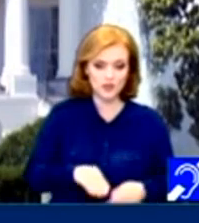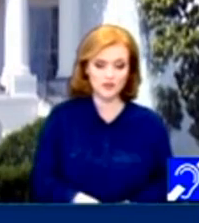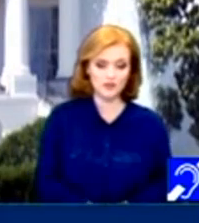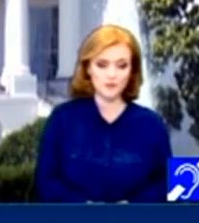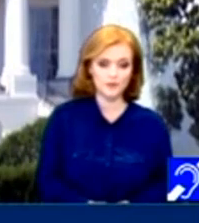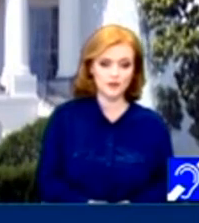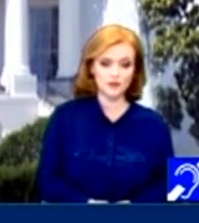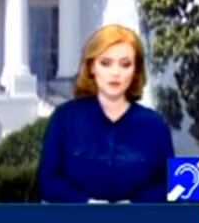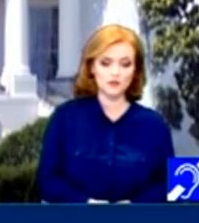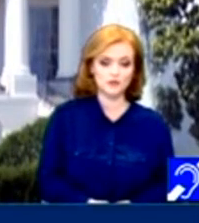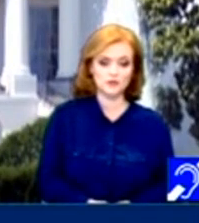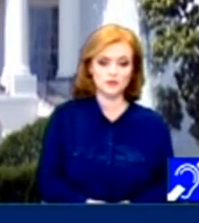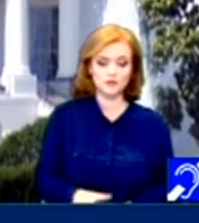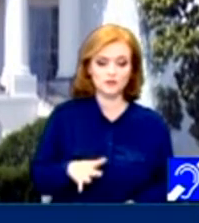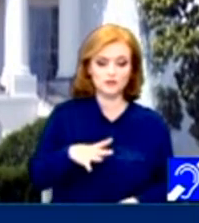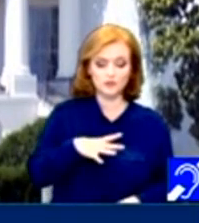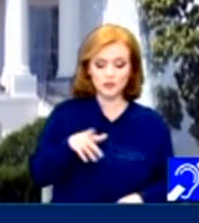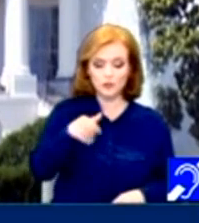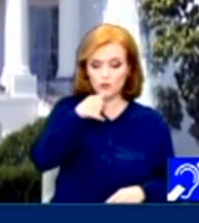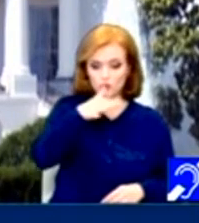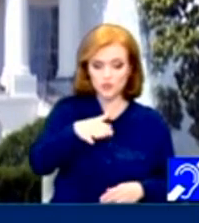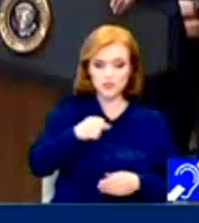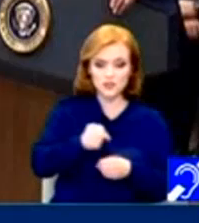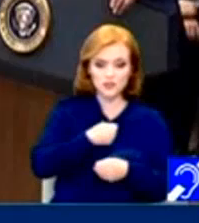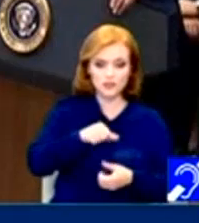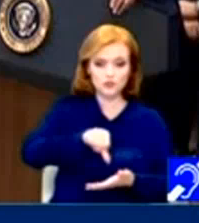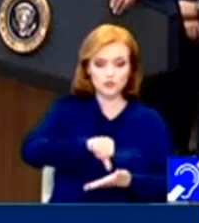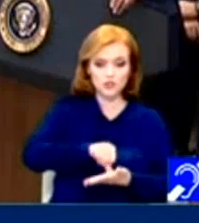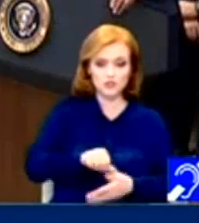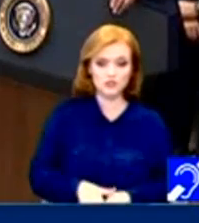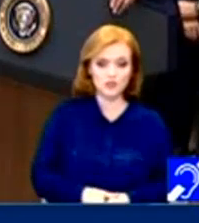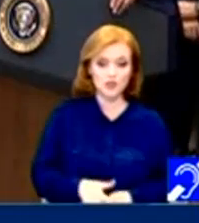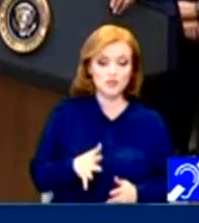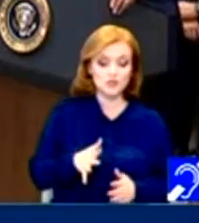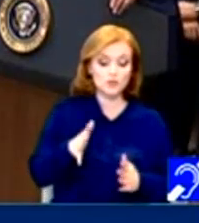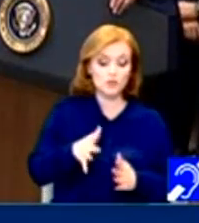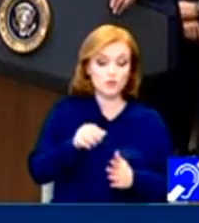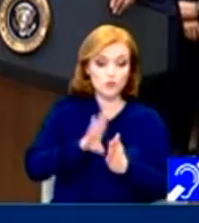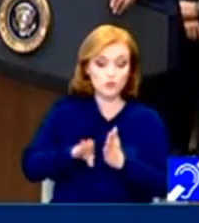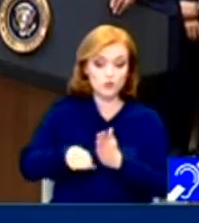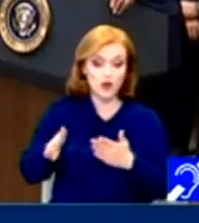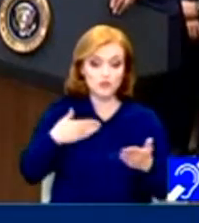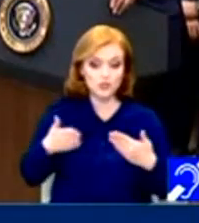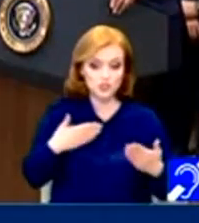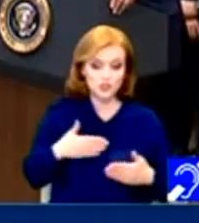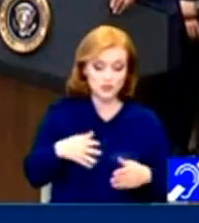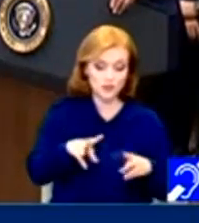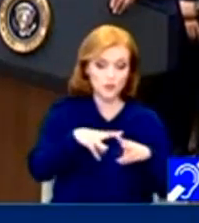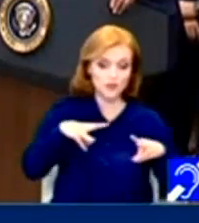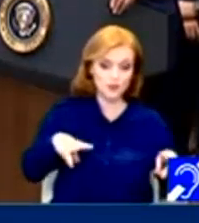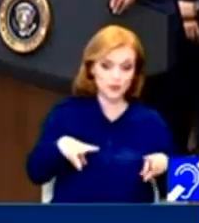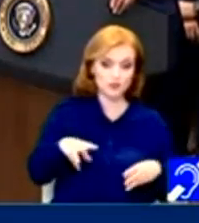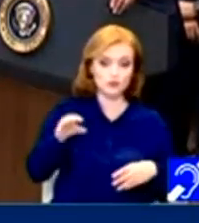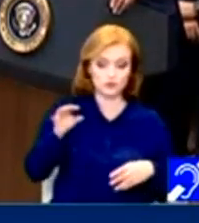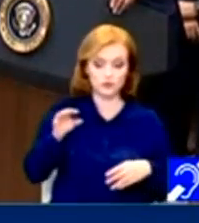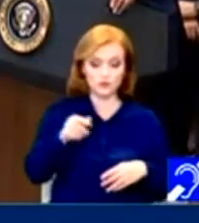imparțialitate. Prin urmare, puterea executivă nu poate fi obligată să participe. Din ce în ce mai înverșunat, președintele numește din nou întreaga